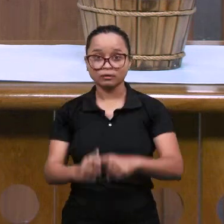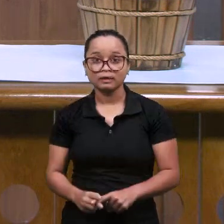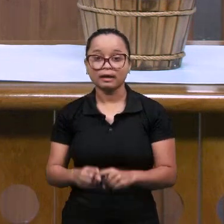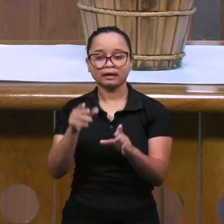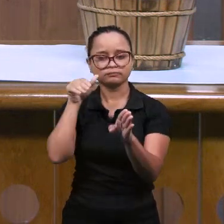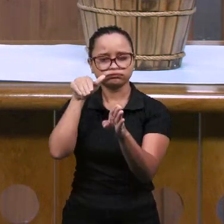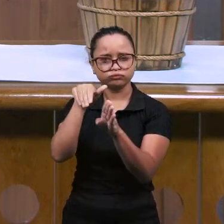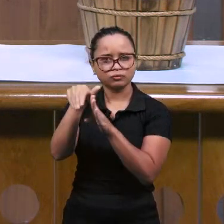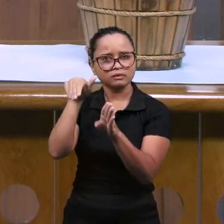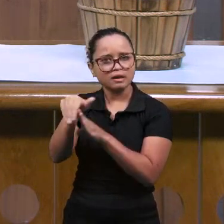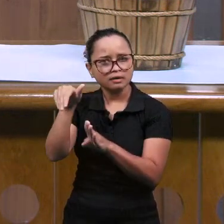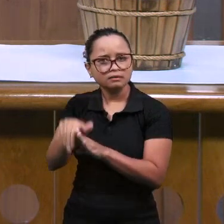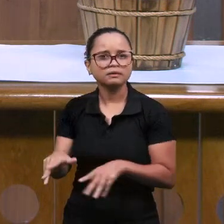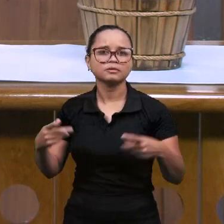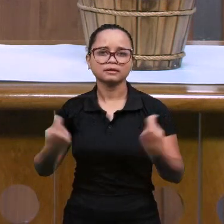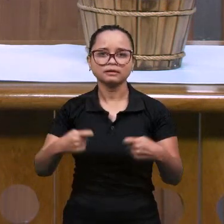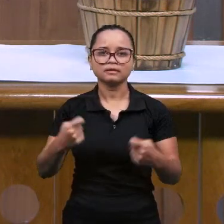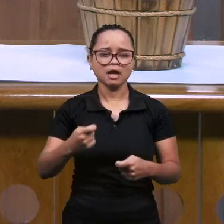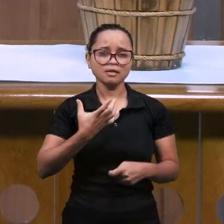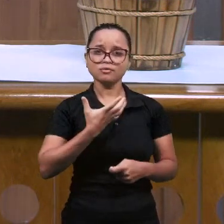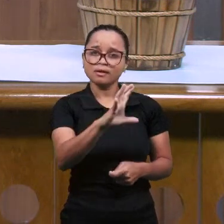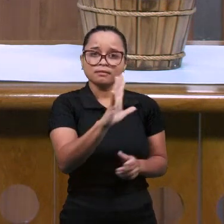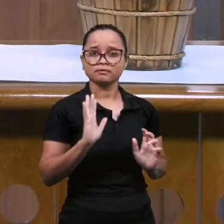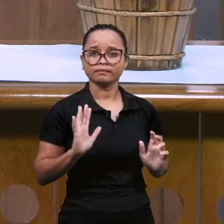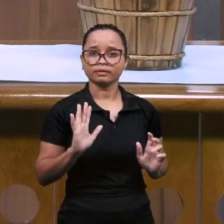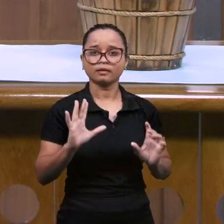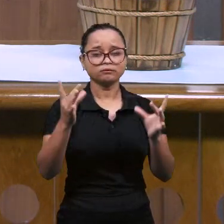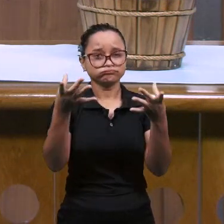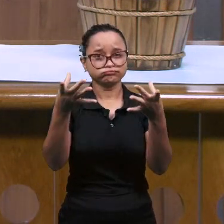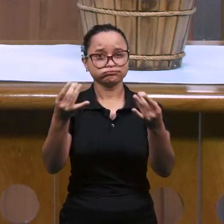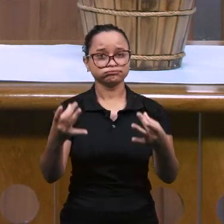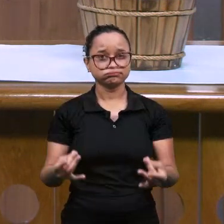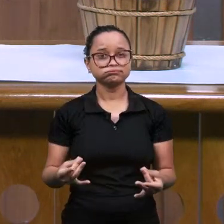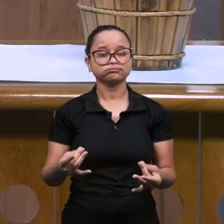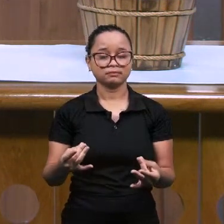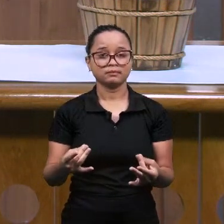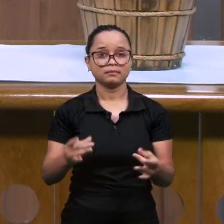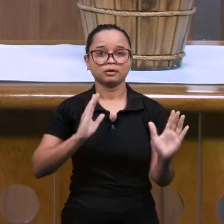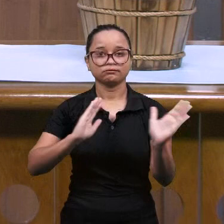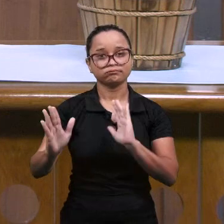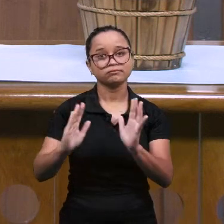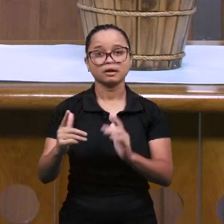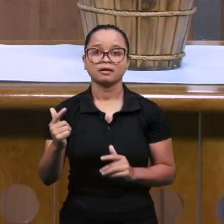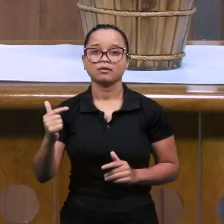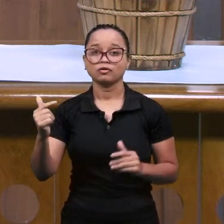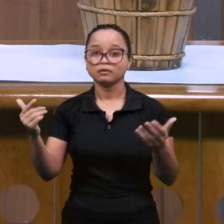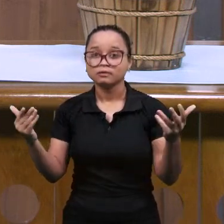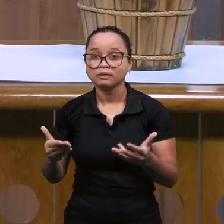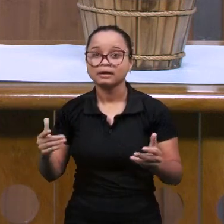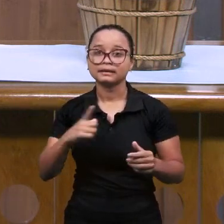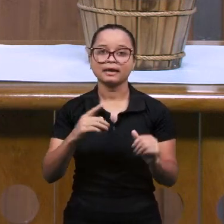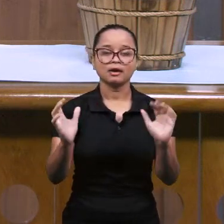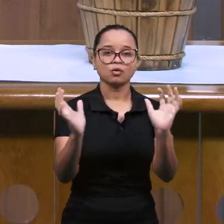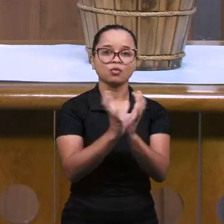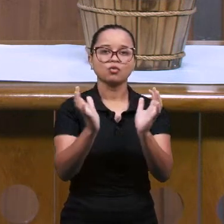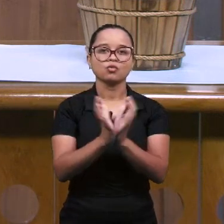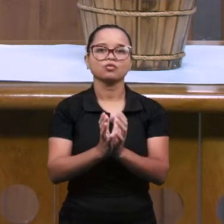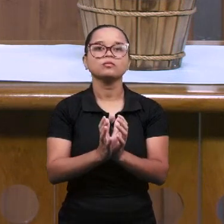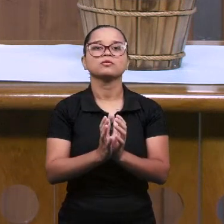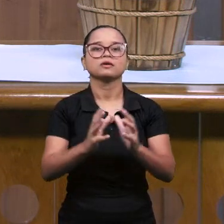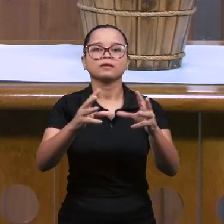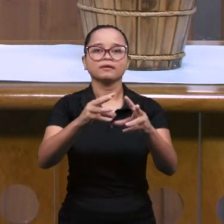des ajustements qu'on doit faire. Et ça, c'est le détail pour ce moment. Un groupe va rester dans le désert.